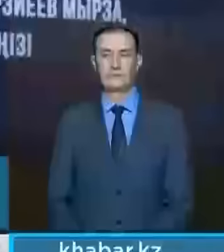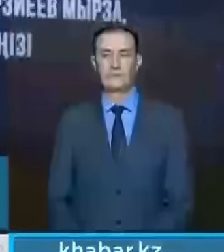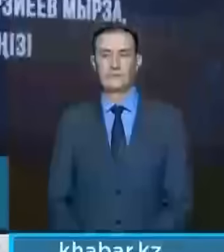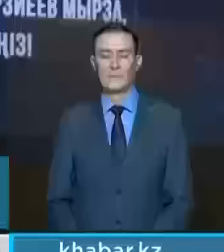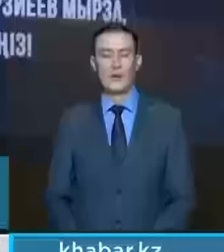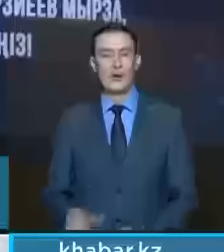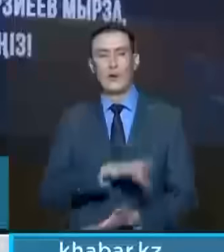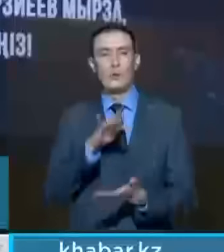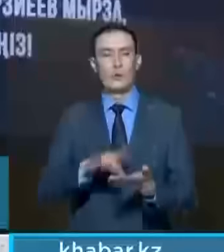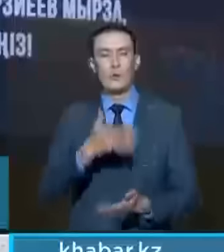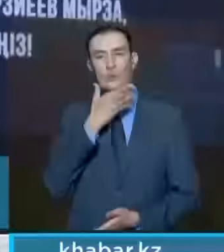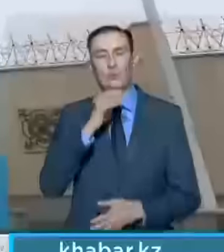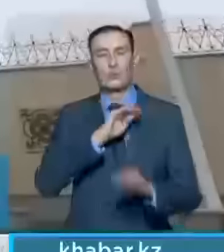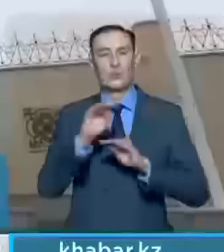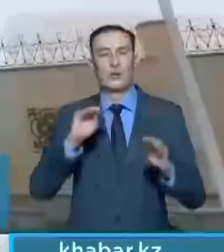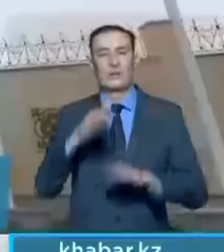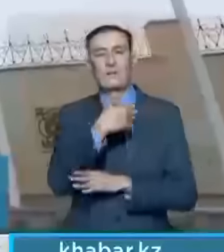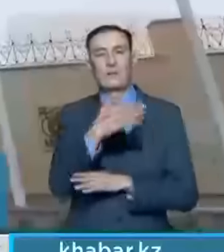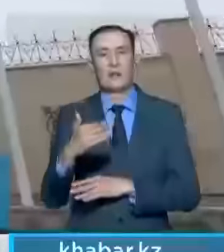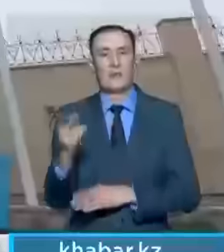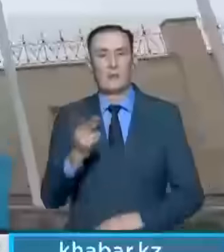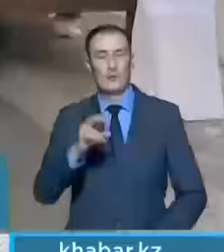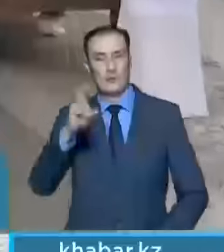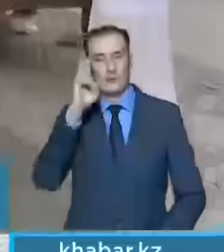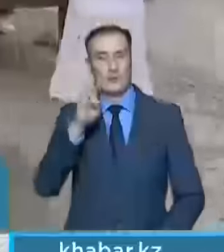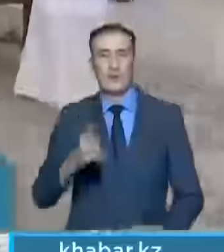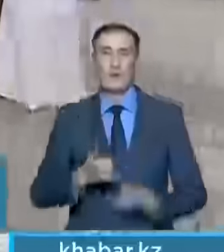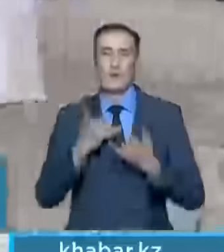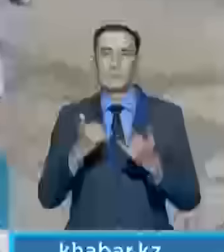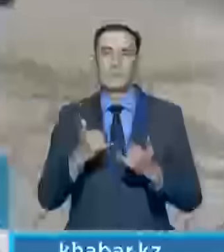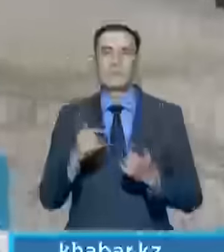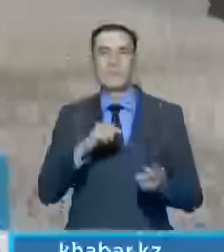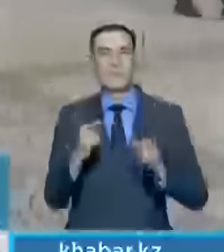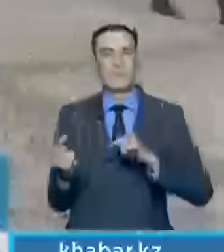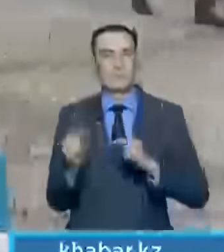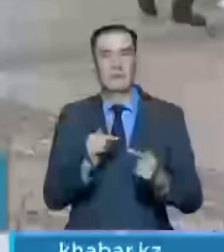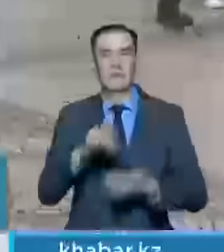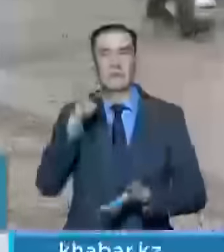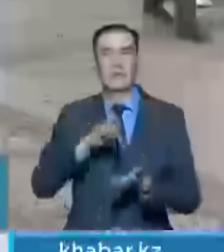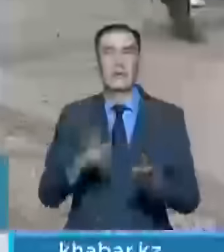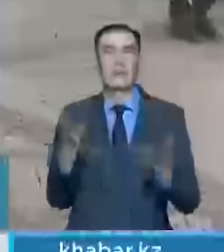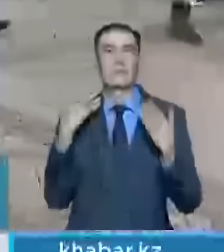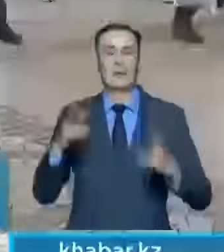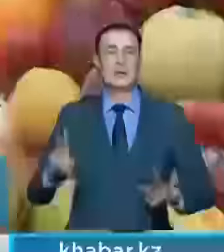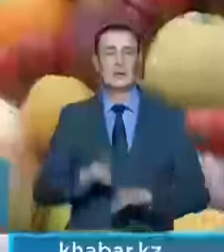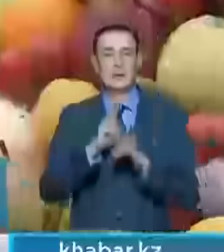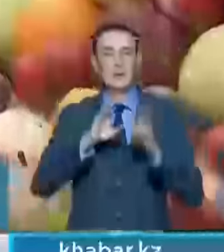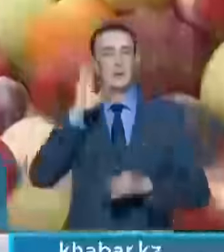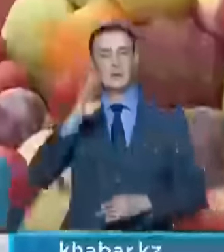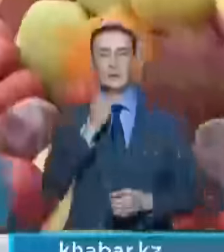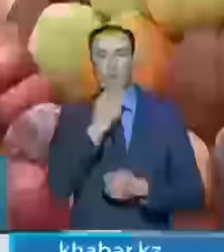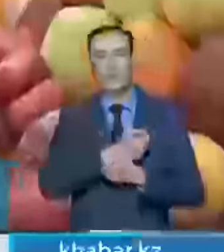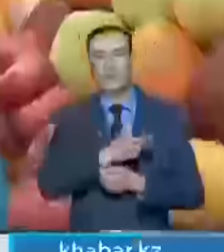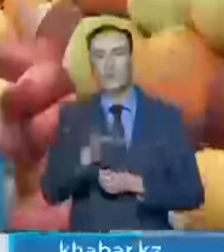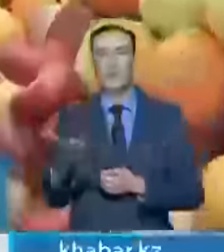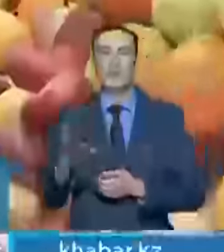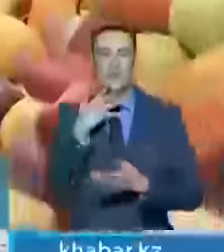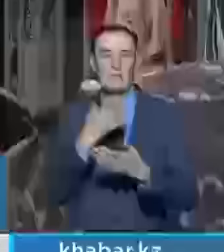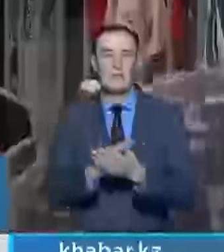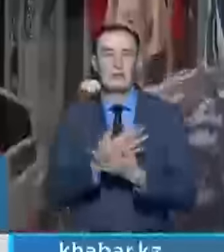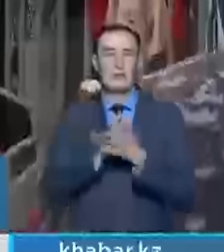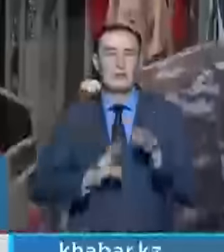Город украшен флагами двух стран, причем любезности взаимные. В центральном парке Астаны узбеки угощали казахов